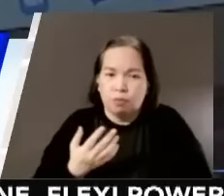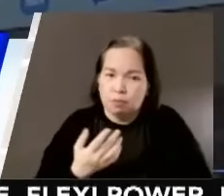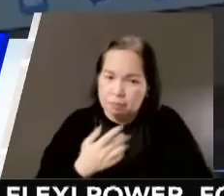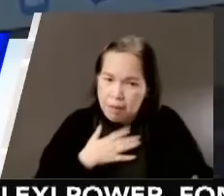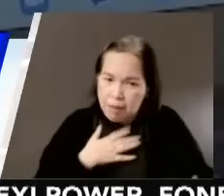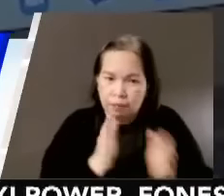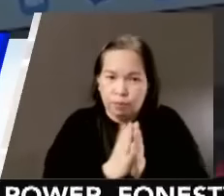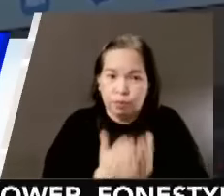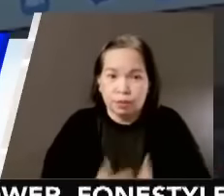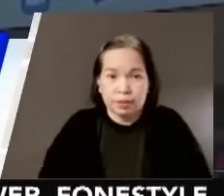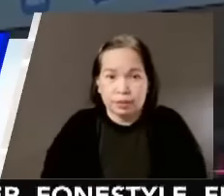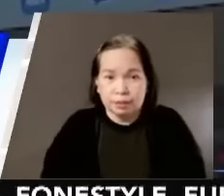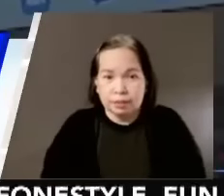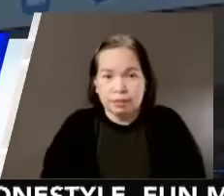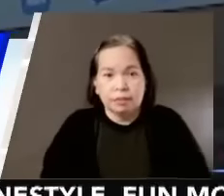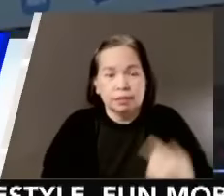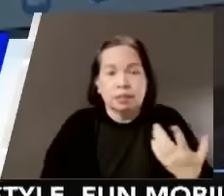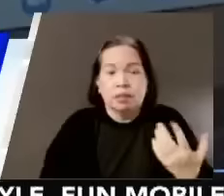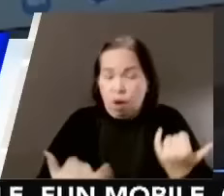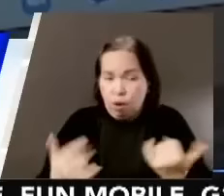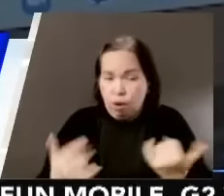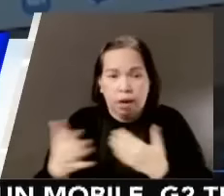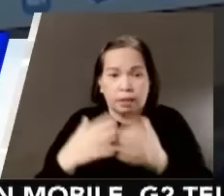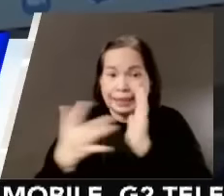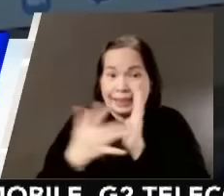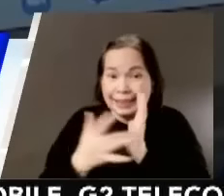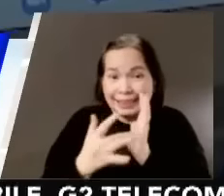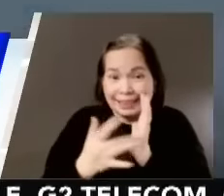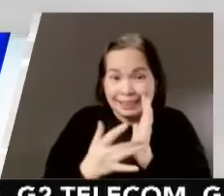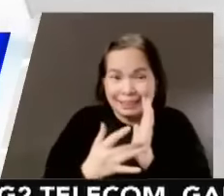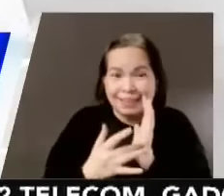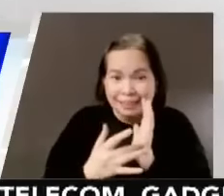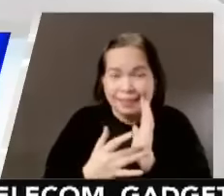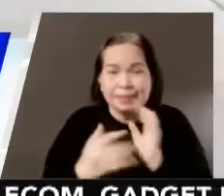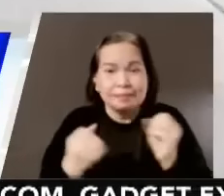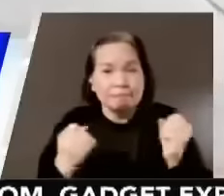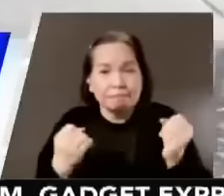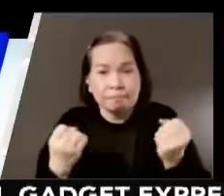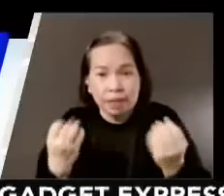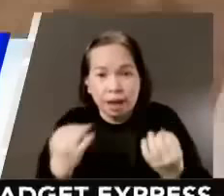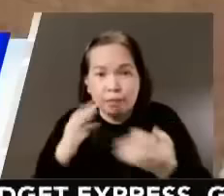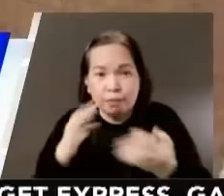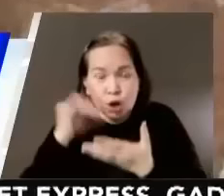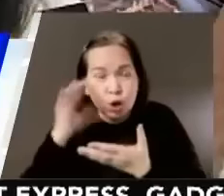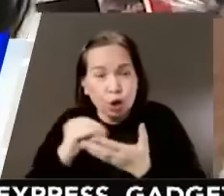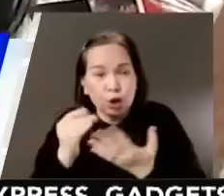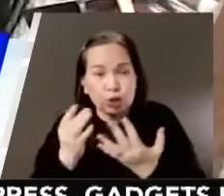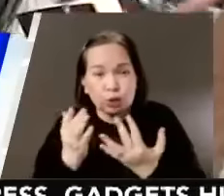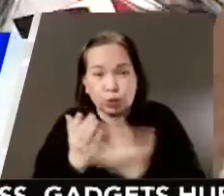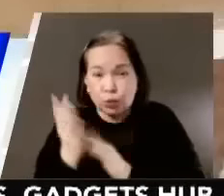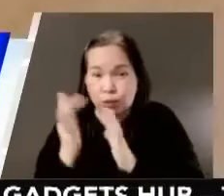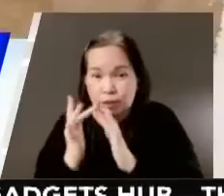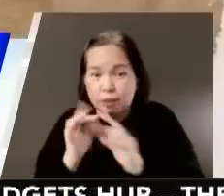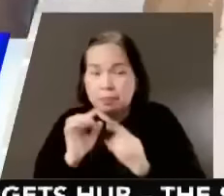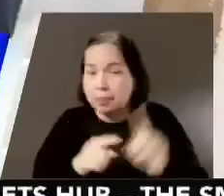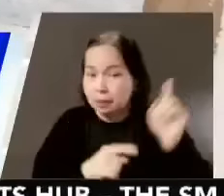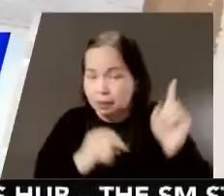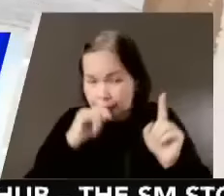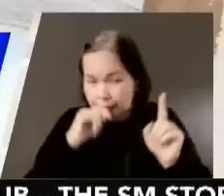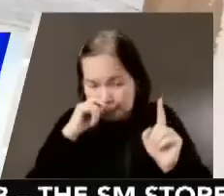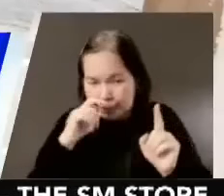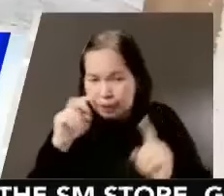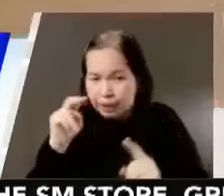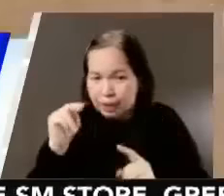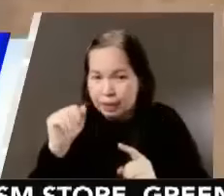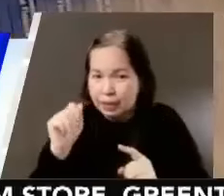Digital man ang panahon at marami man ang kaalamang nakukuha online. Para kay Mang Nani, iba pa rin ang kaalamang galing sa bawat